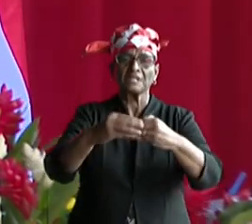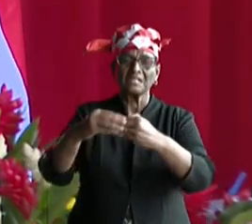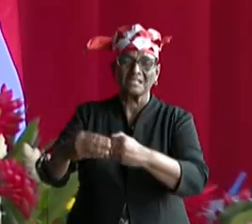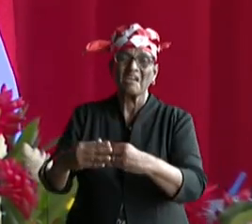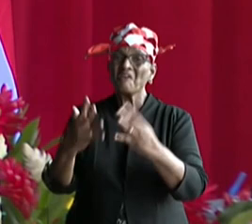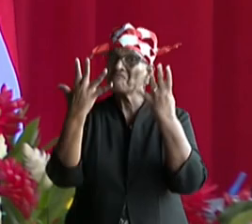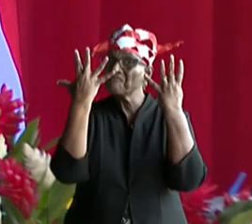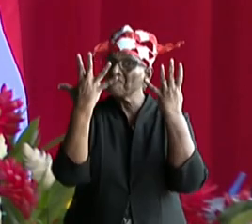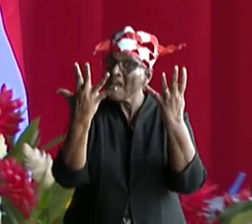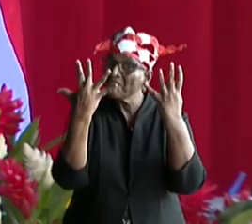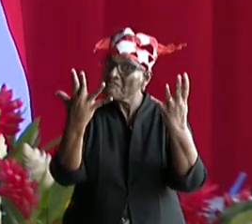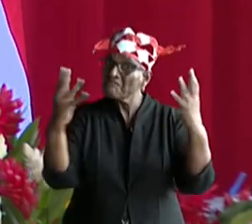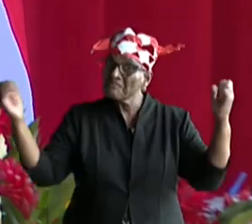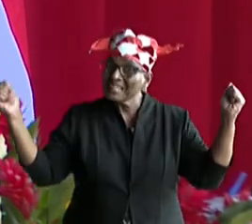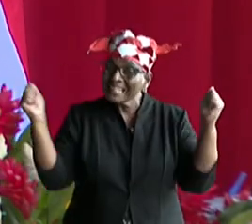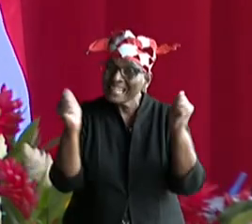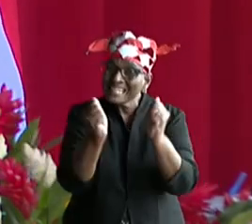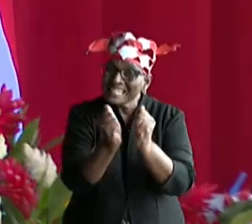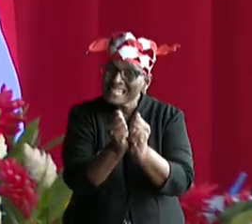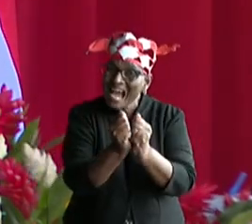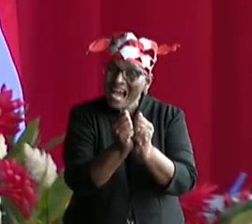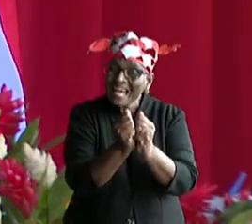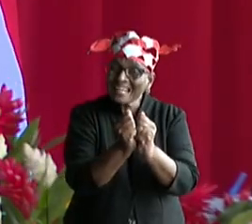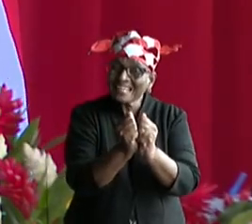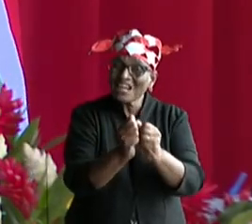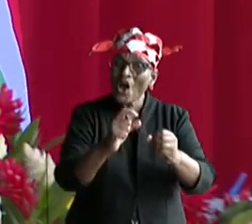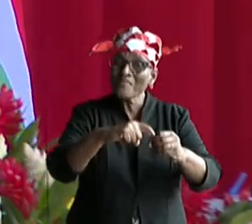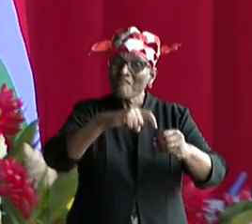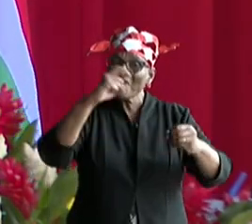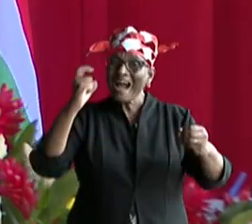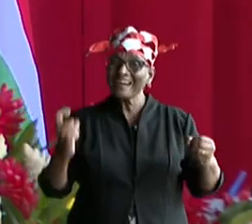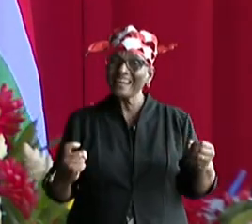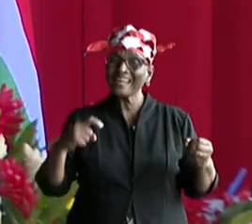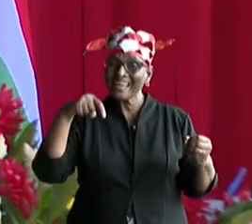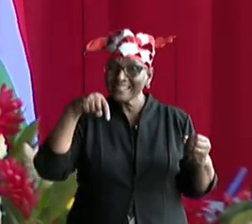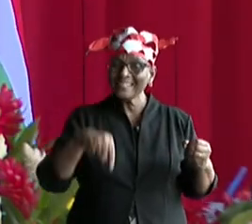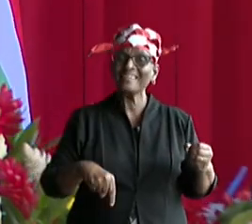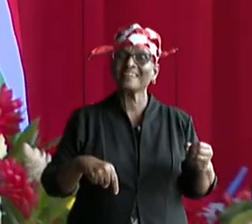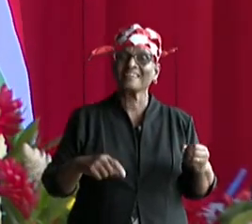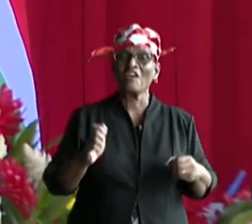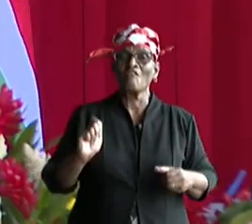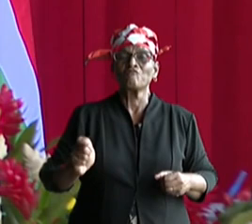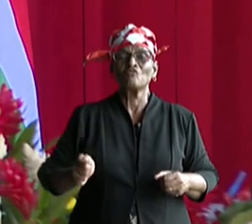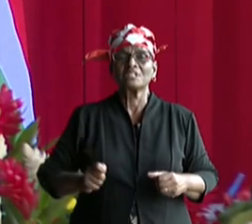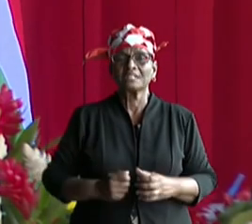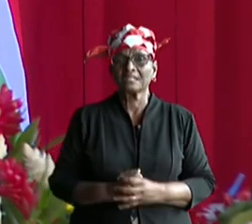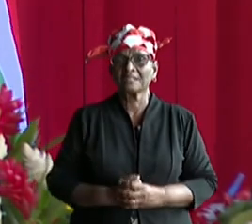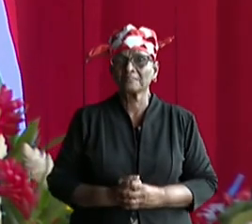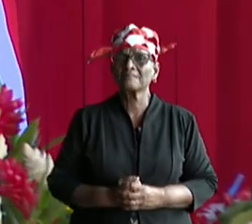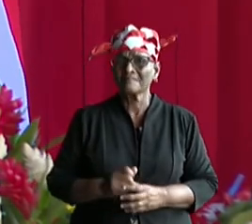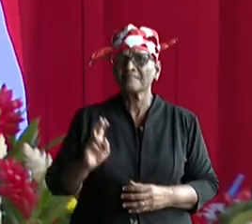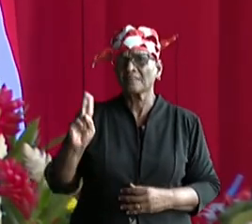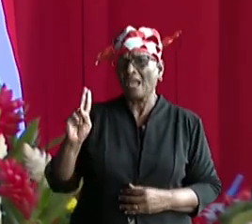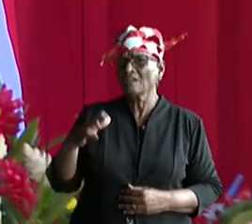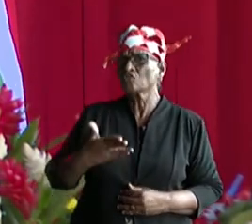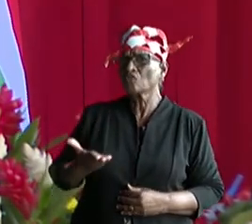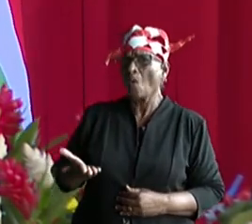45 jaar staatkundige onafhankelijkheid. En voorzitter, inderdaad is het